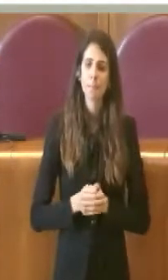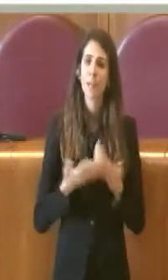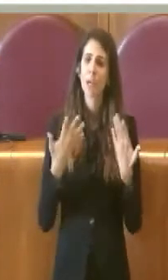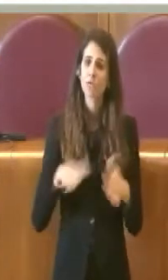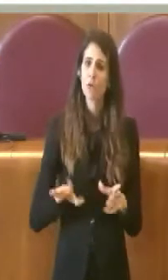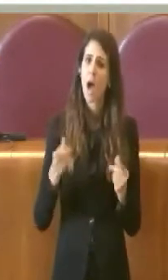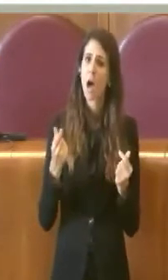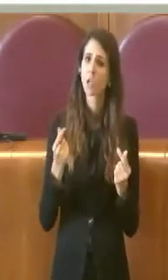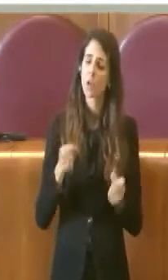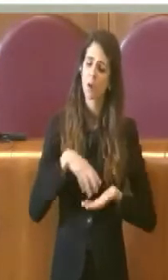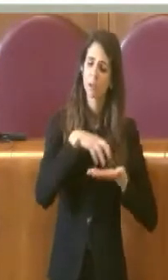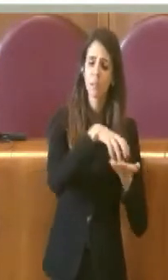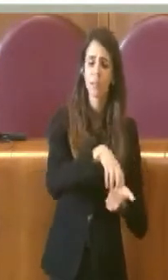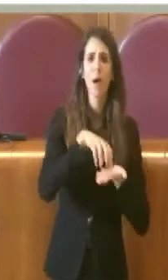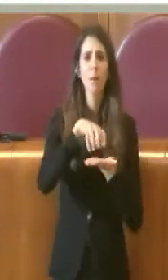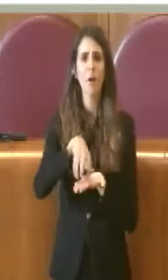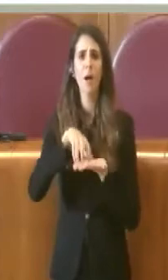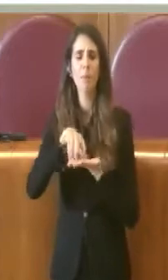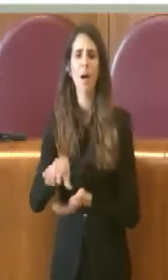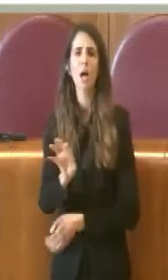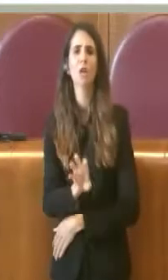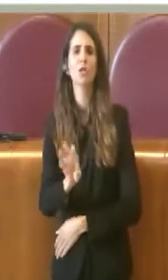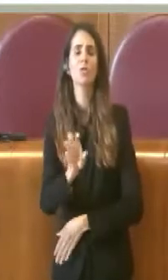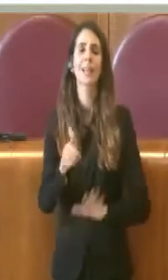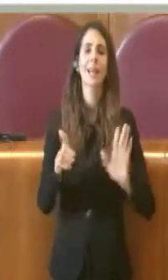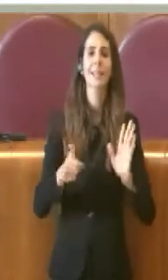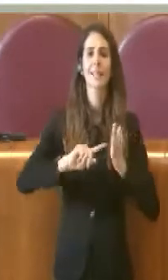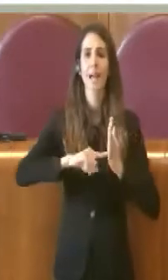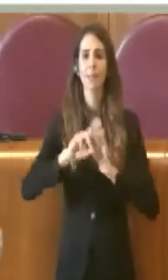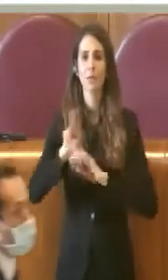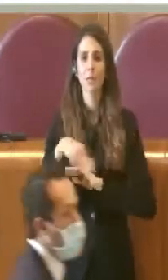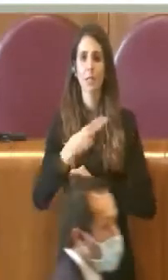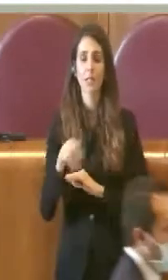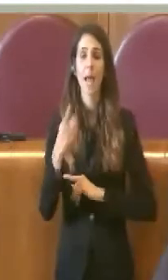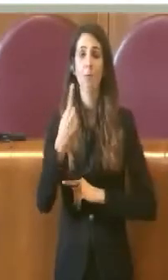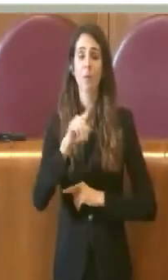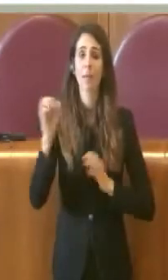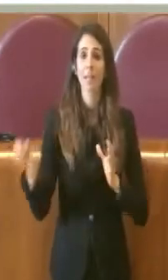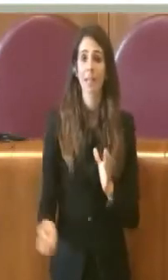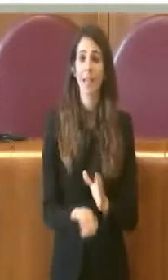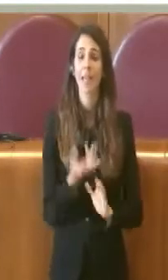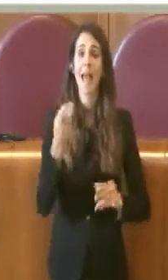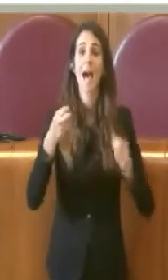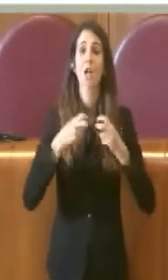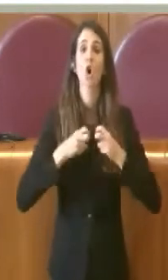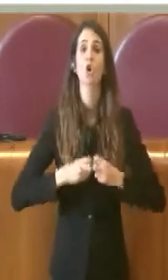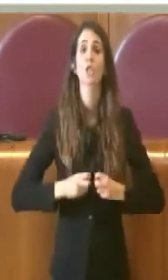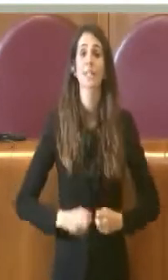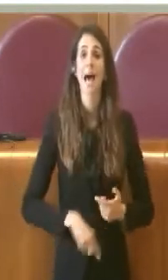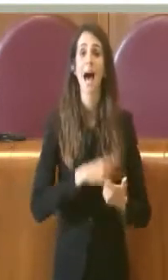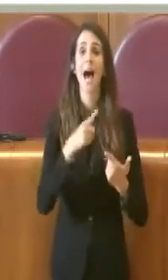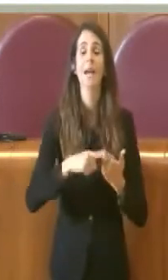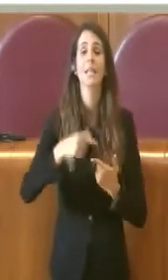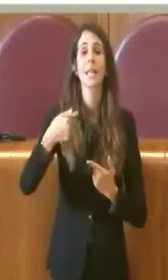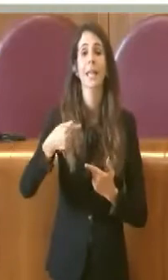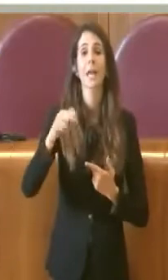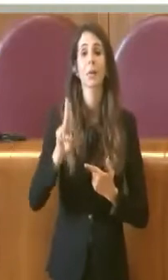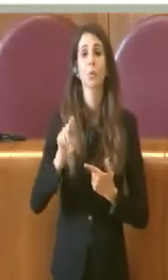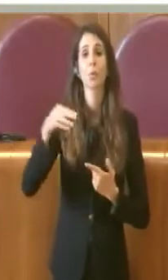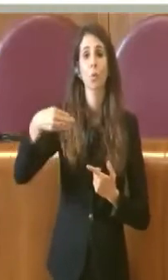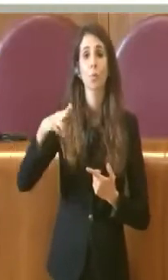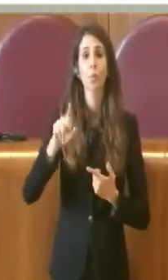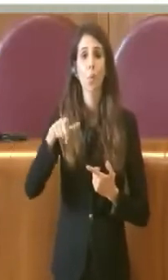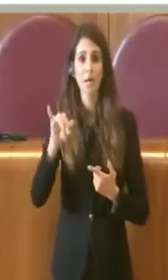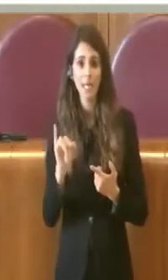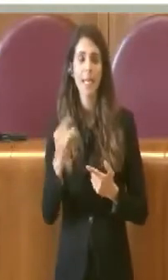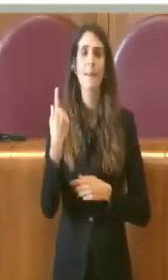investimenti, siamo quasi a 6 milioni di euro per realizzare ossari, tumuli per poter